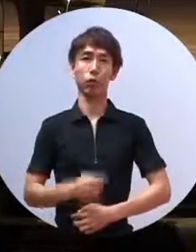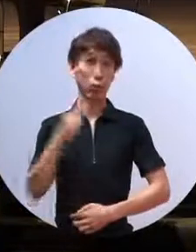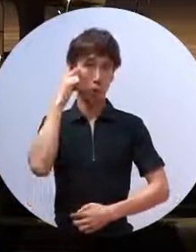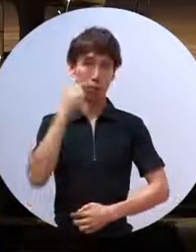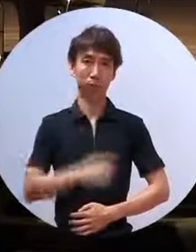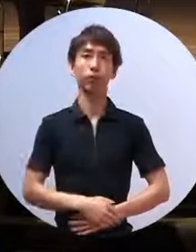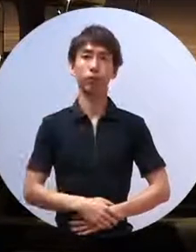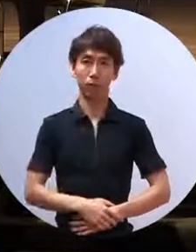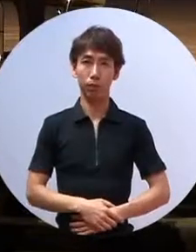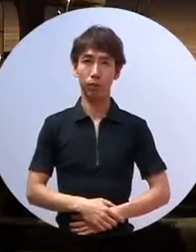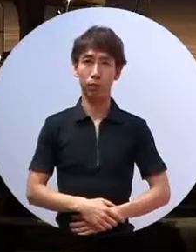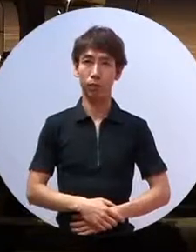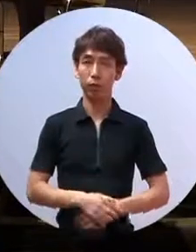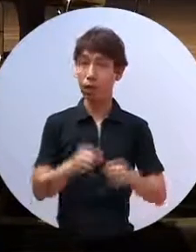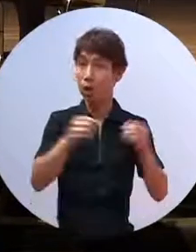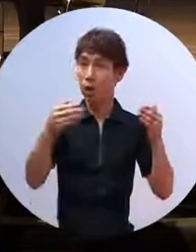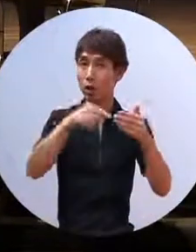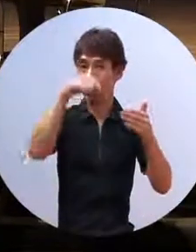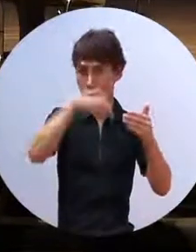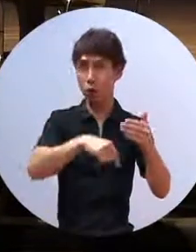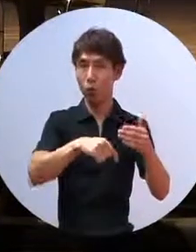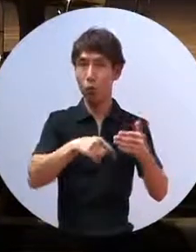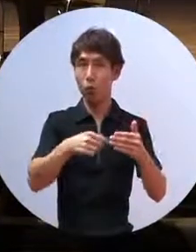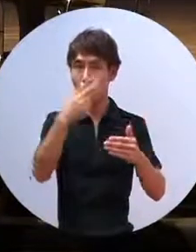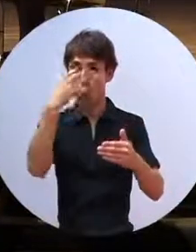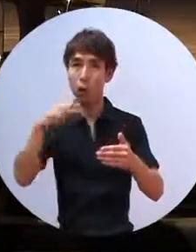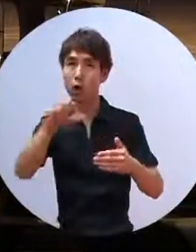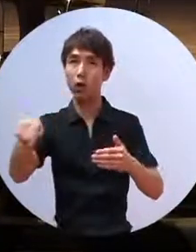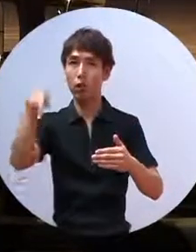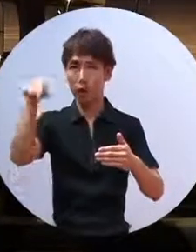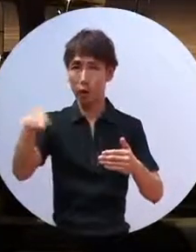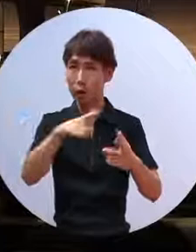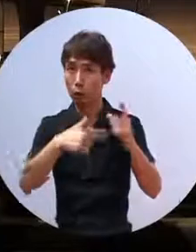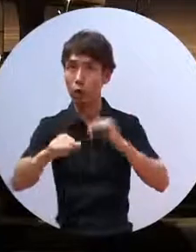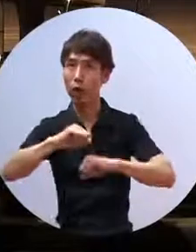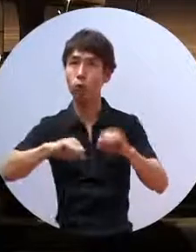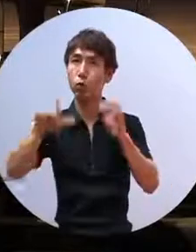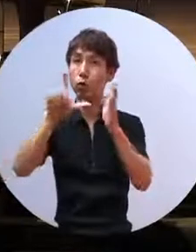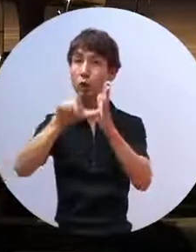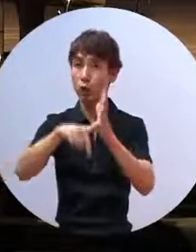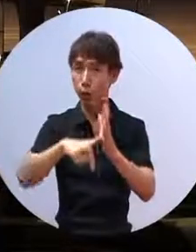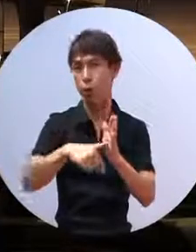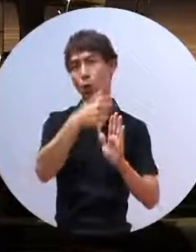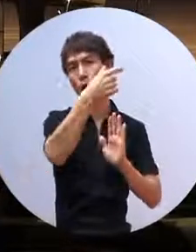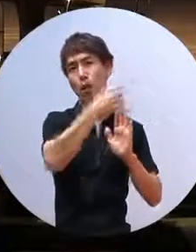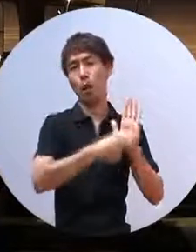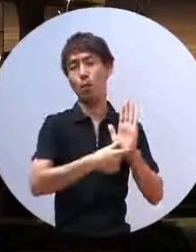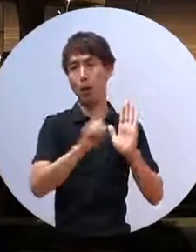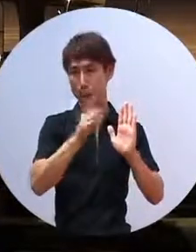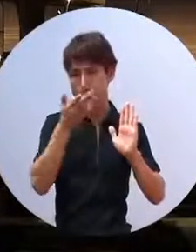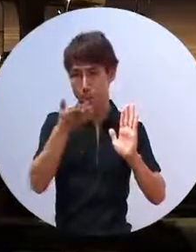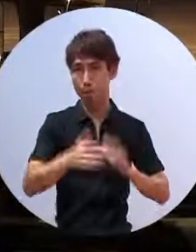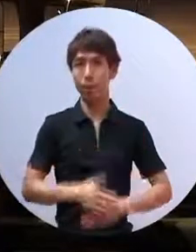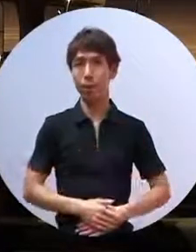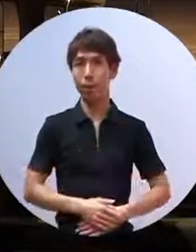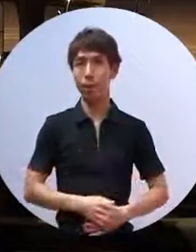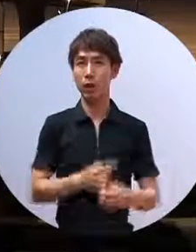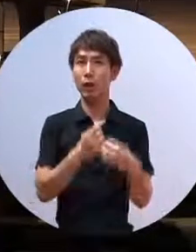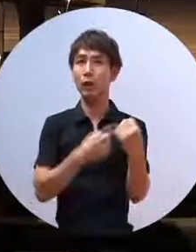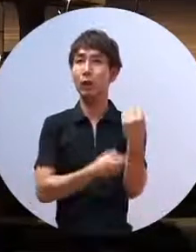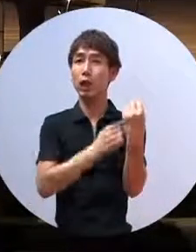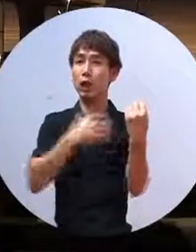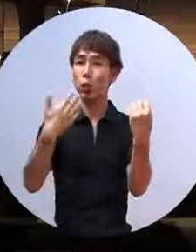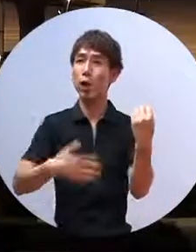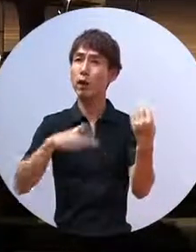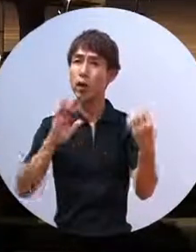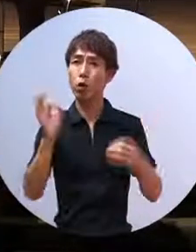なんだろうというふうに思います。そして長崎の高校生たちがいろんな活動する時の合言葉、微力